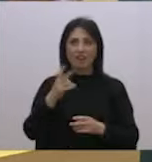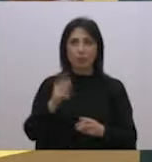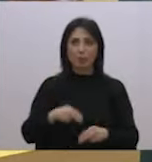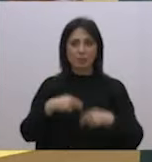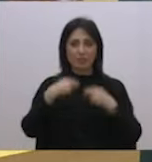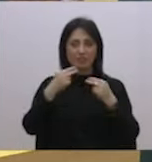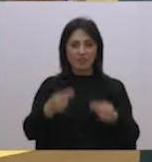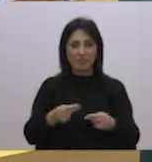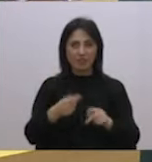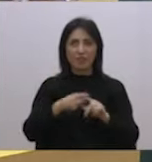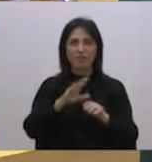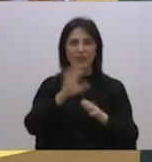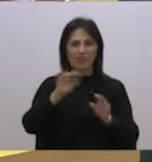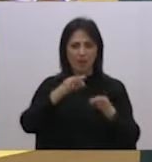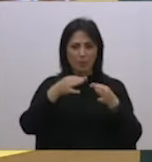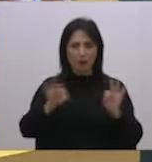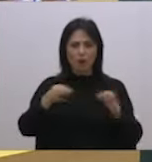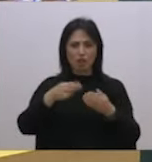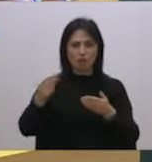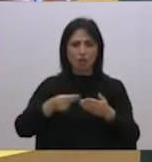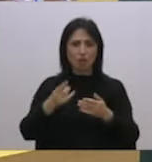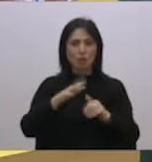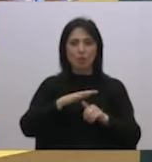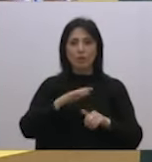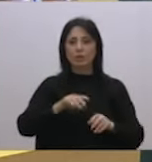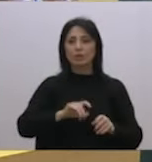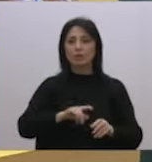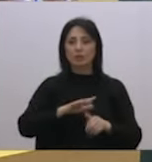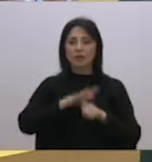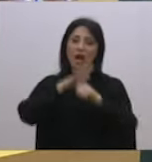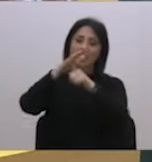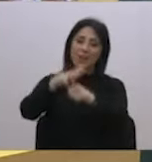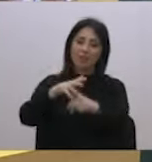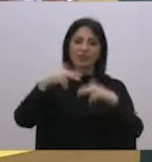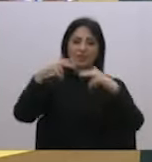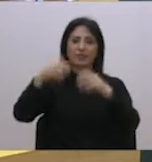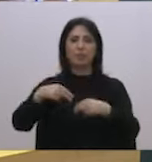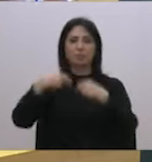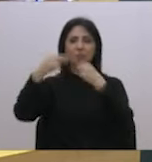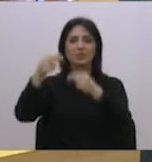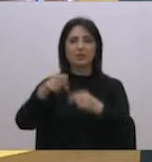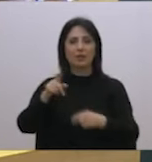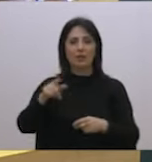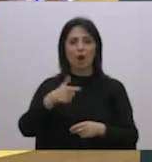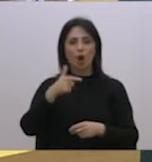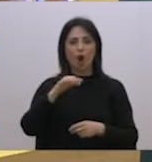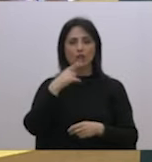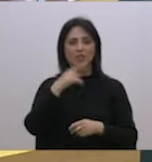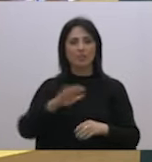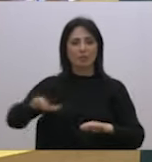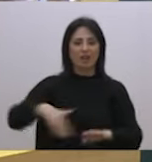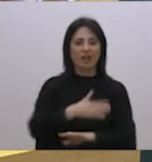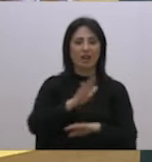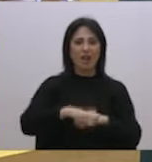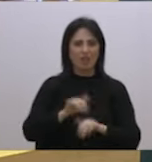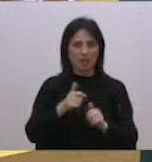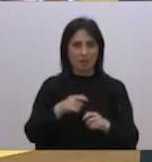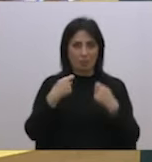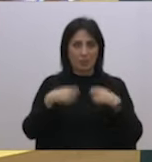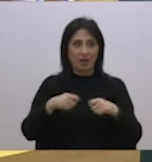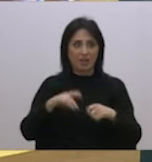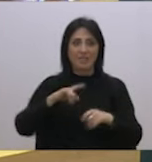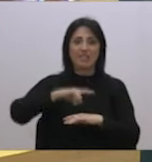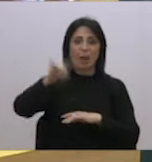se șeloni, dar auiți, cu acela peri, ritați suga, gada prinde, zic, sta dați, auiți, mi-a tu levă romi, sa țăra lui. Cu acela peri, se set cva, cu ar